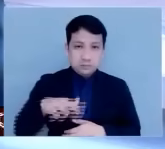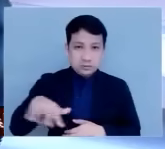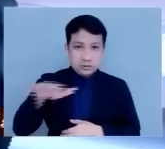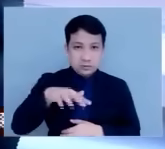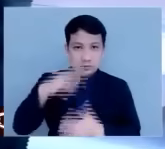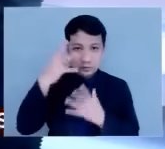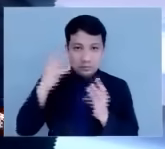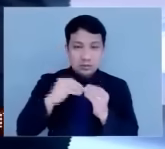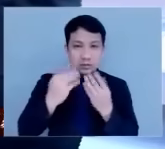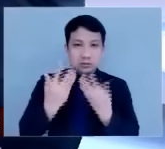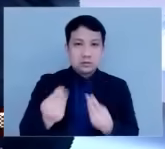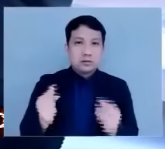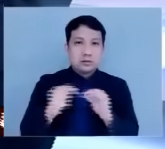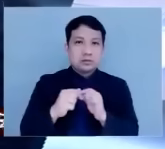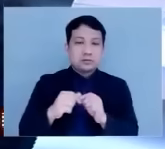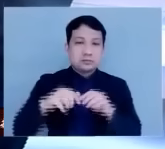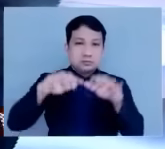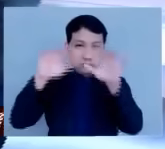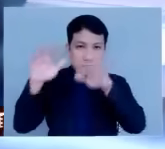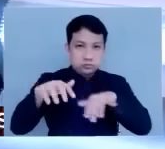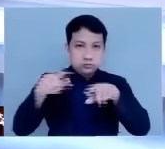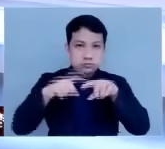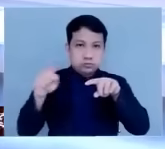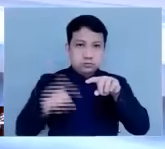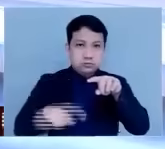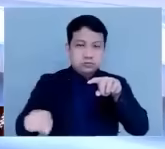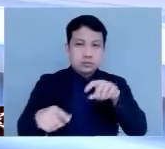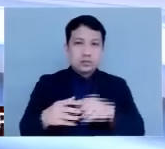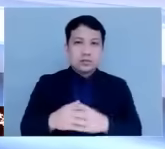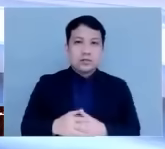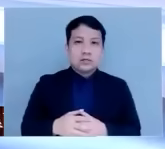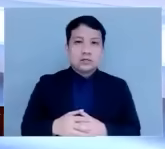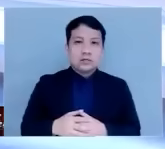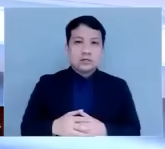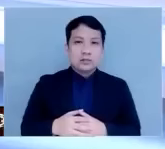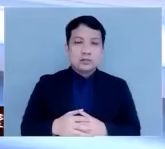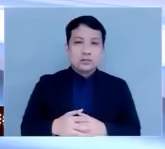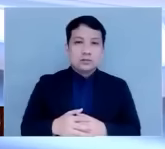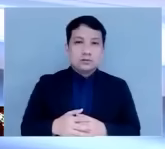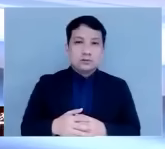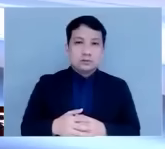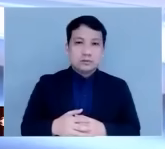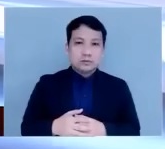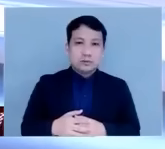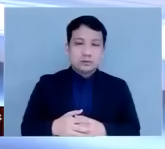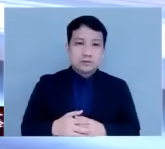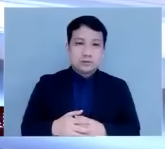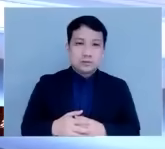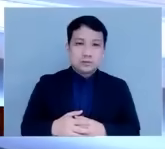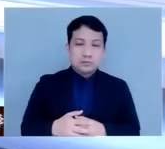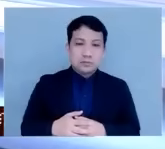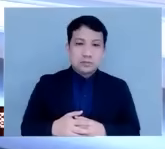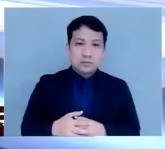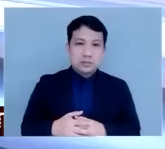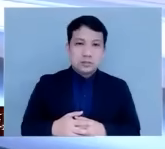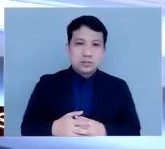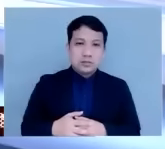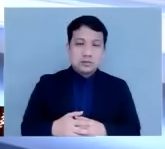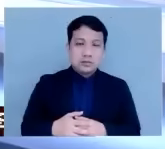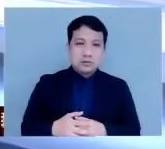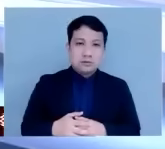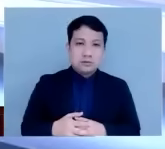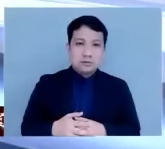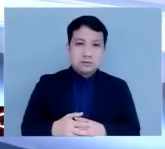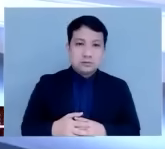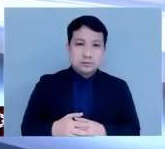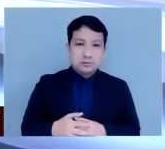Just as far as rain and thunder is concerned, tignan po natin naman ang track ng ating bagyo. Okay, medyo atas po tayo ng